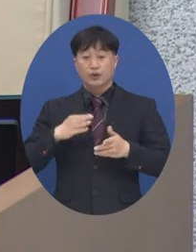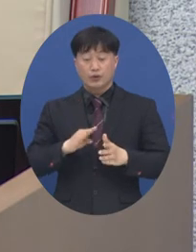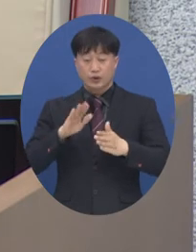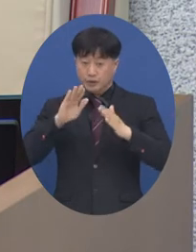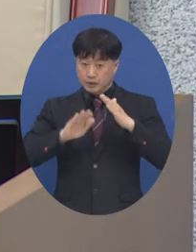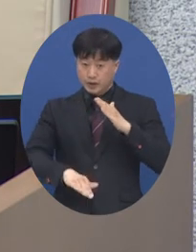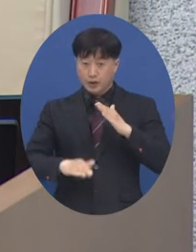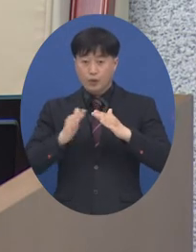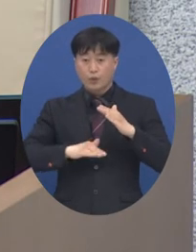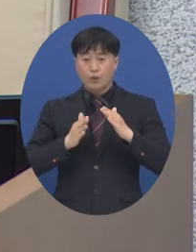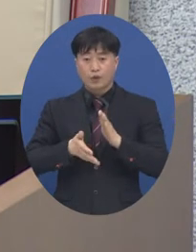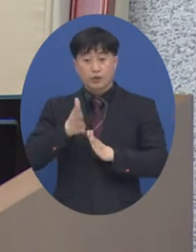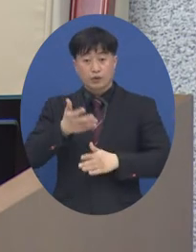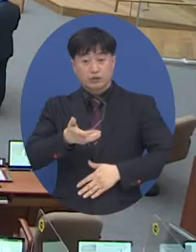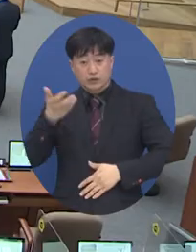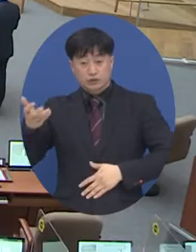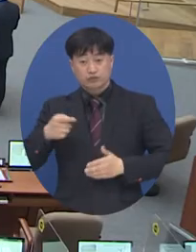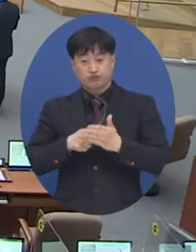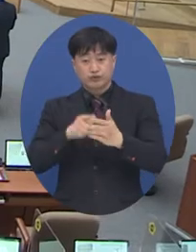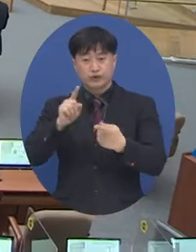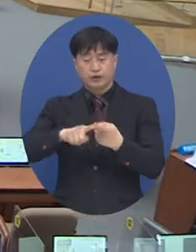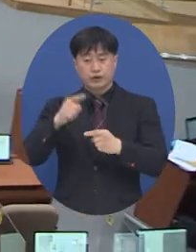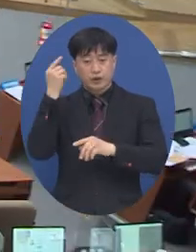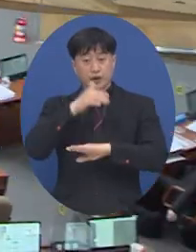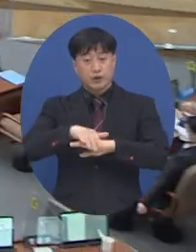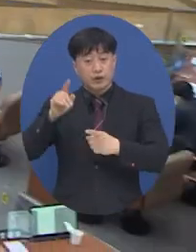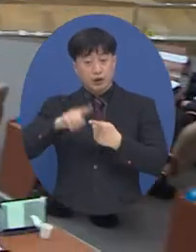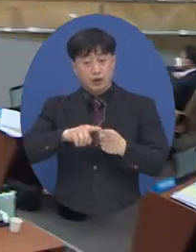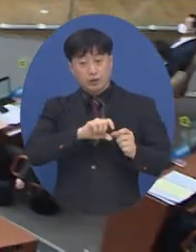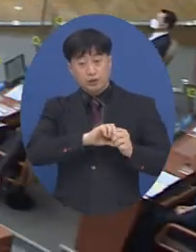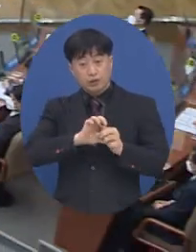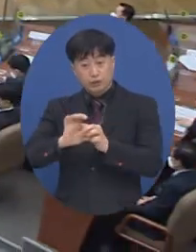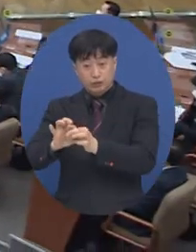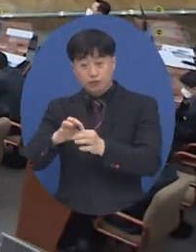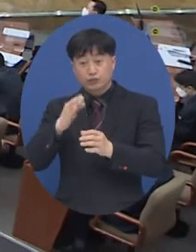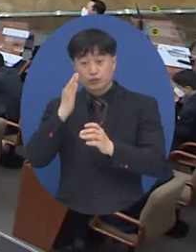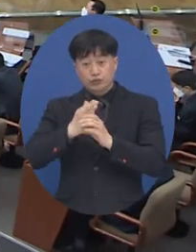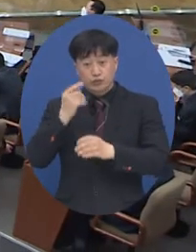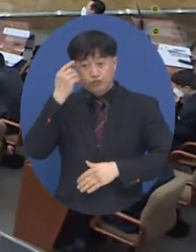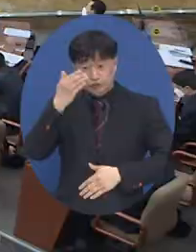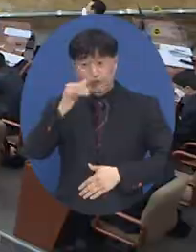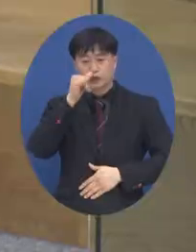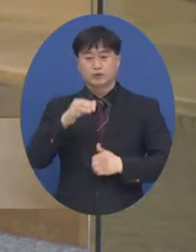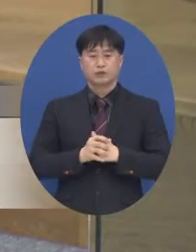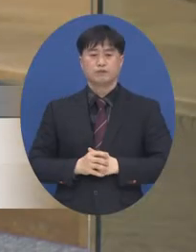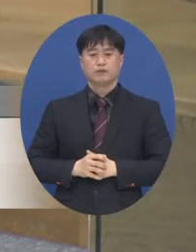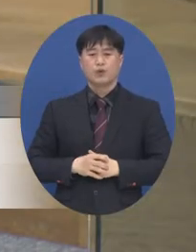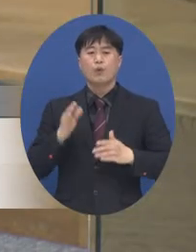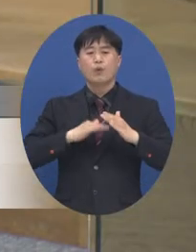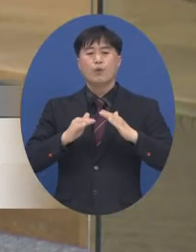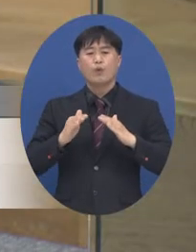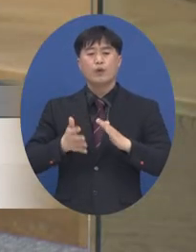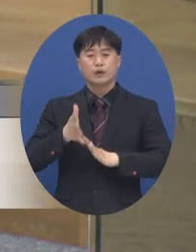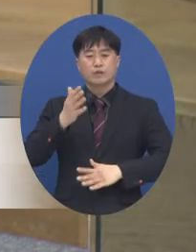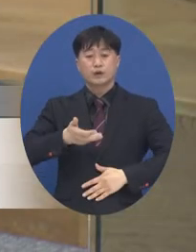경기도 산하 공공기관 이전 추진에 대해 계획대로 진행이 되고 있는지 묻는 질의도 나왔습니다.